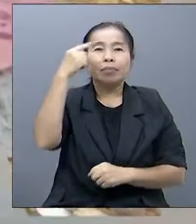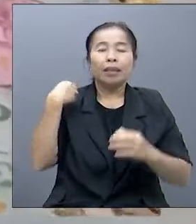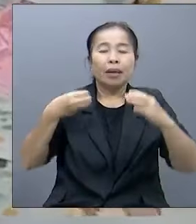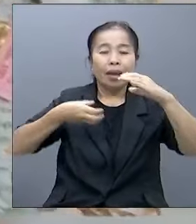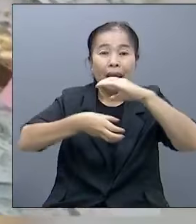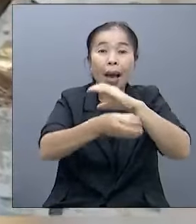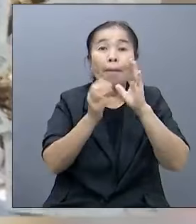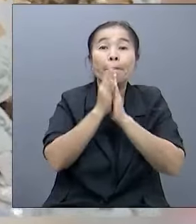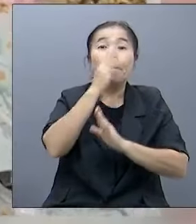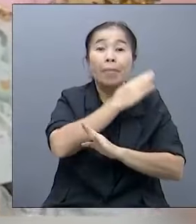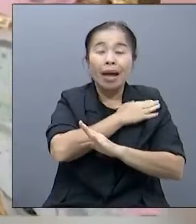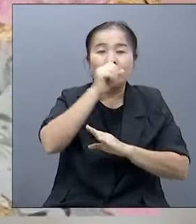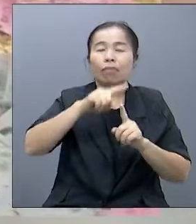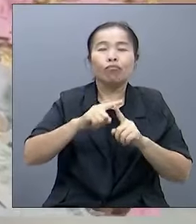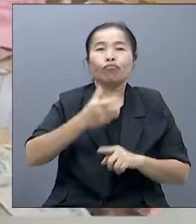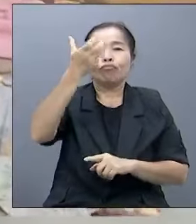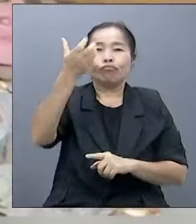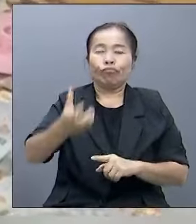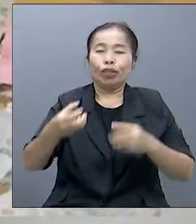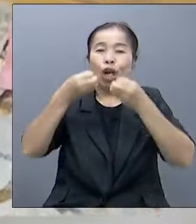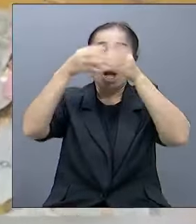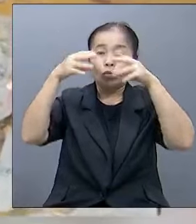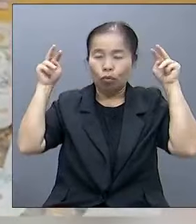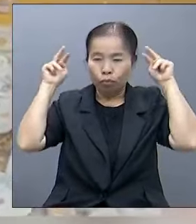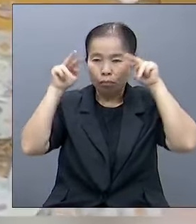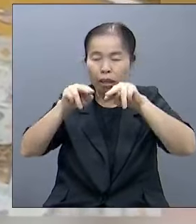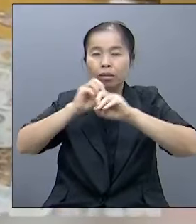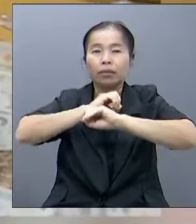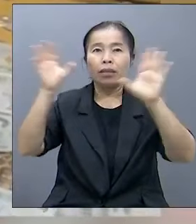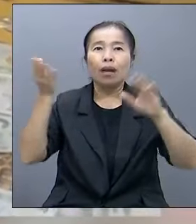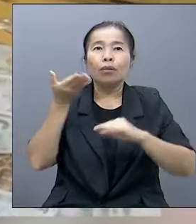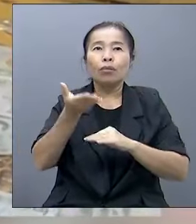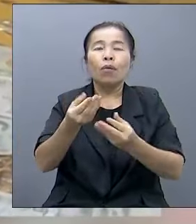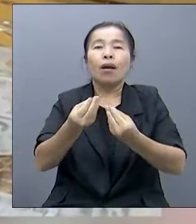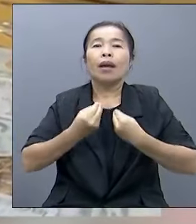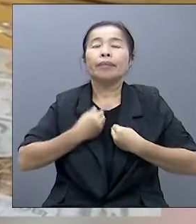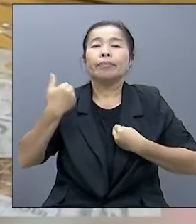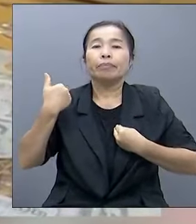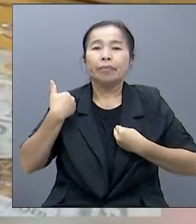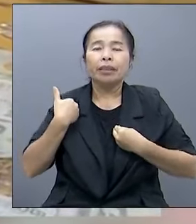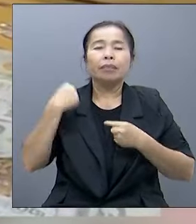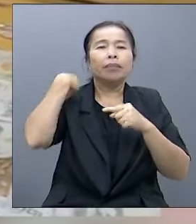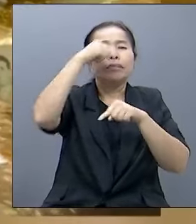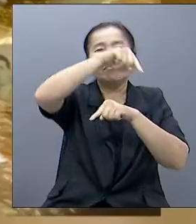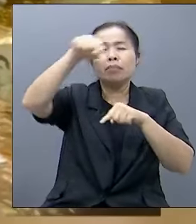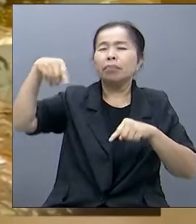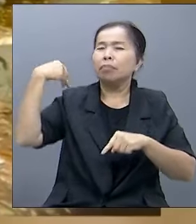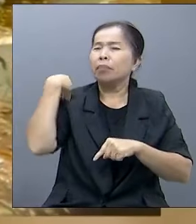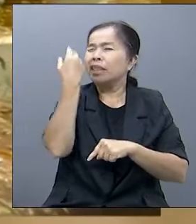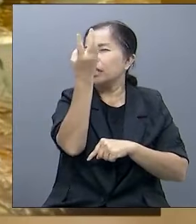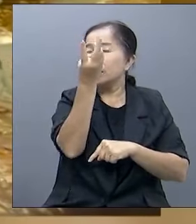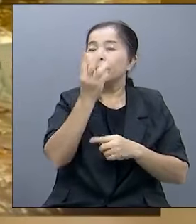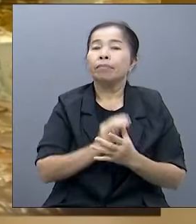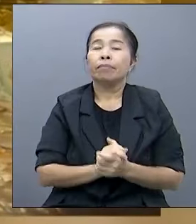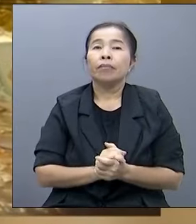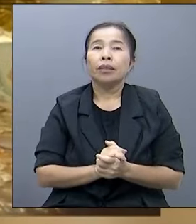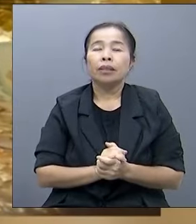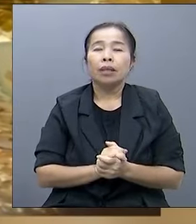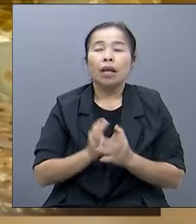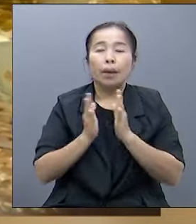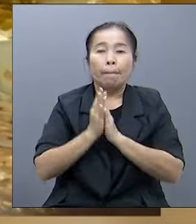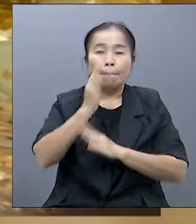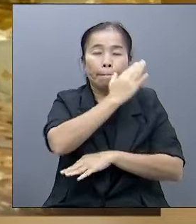ที่นี่นำมาตั้งไว้ให้สาธุชนกราบไหว้อธิษฐานขอพรโดยพบเห็นเพียงไม่กี่แห่งในเมืองไทยค่ะ ซึ่งพระครูปลัดดร.อุด